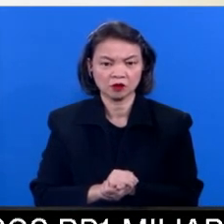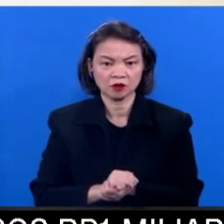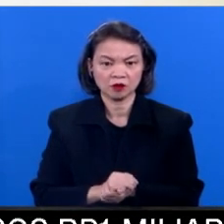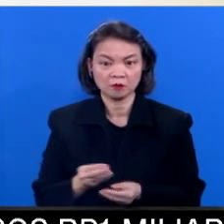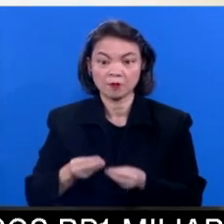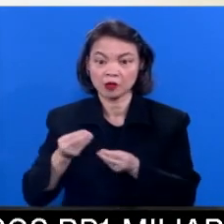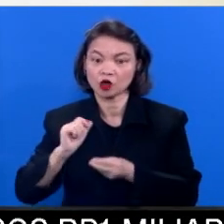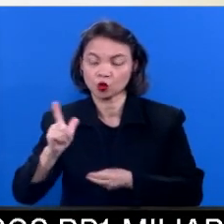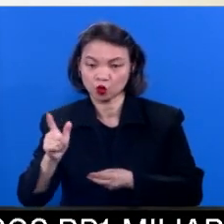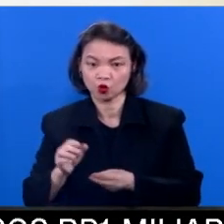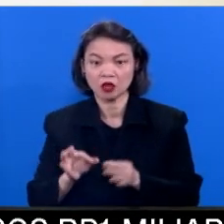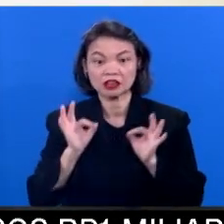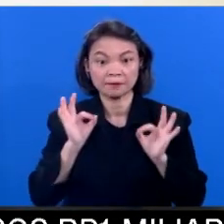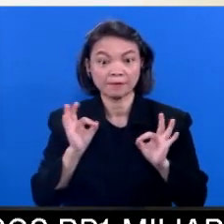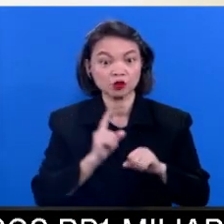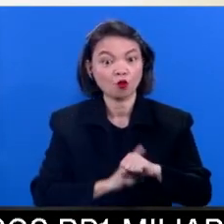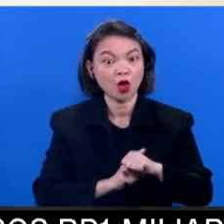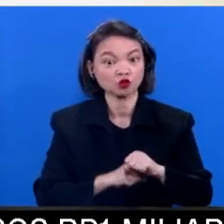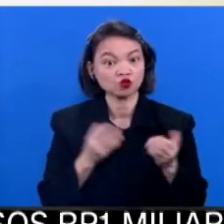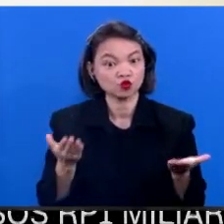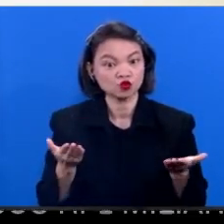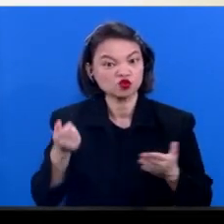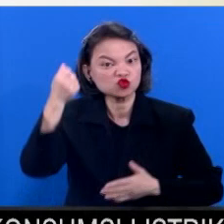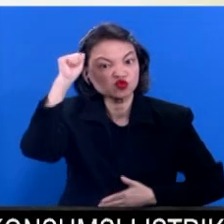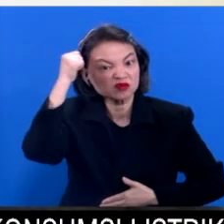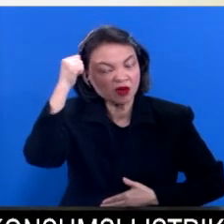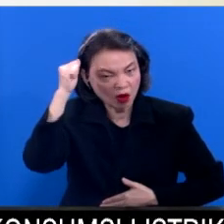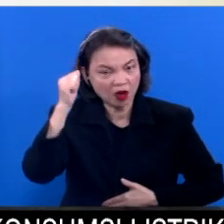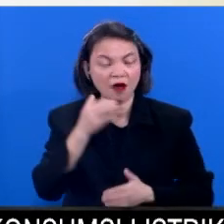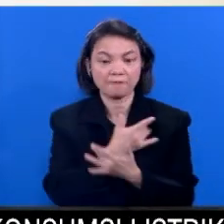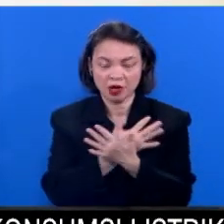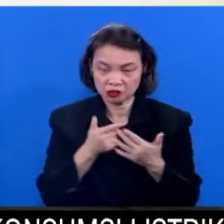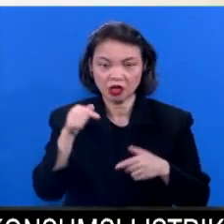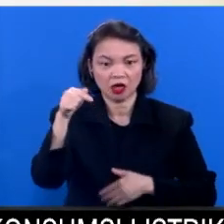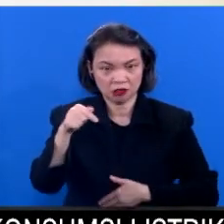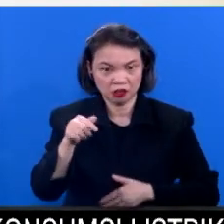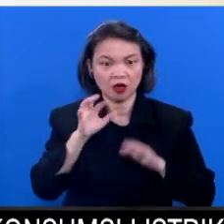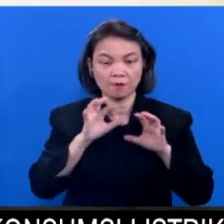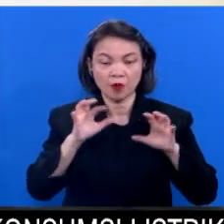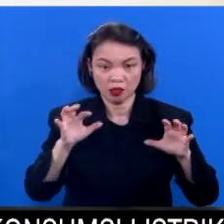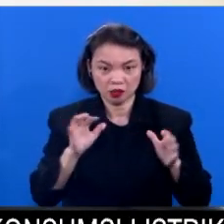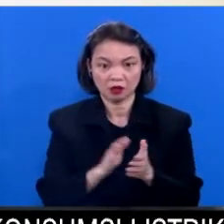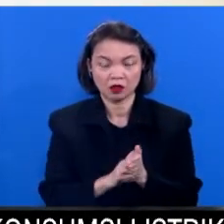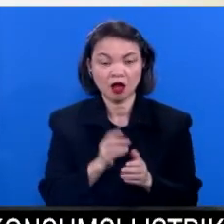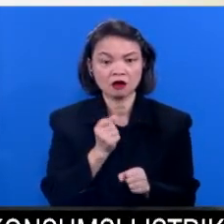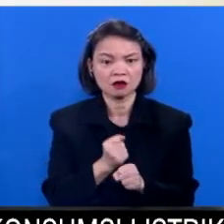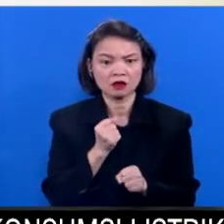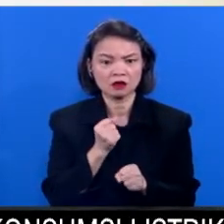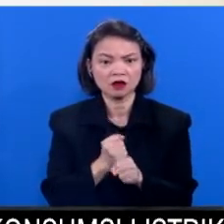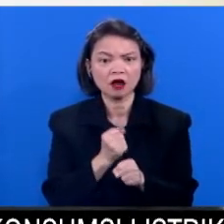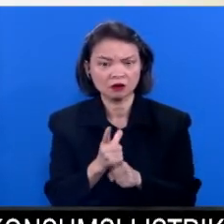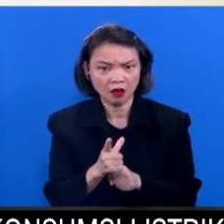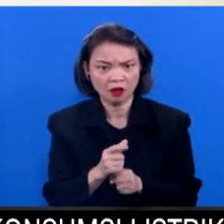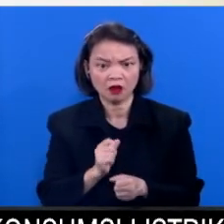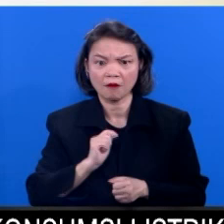yang tepat waktu. Dan yang terjadi adalah masyarakat semacam ini banyak yang default, banyak yang gagal. Dan